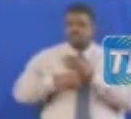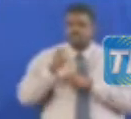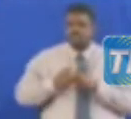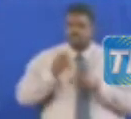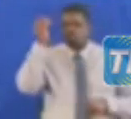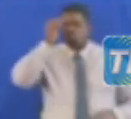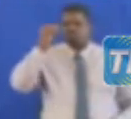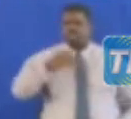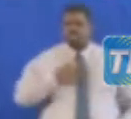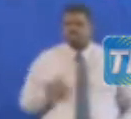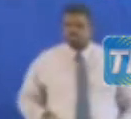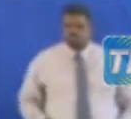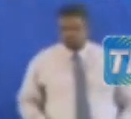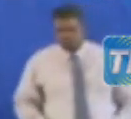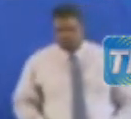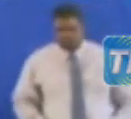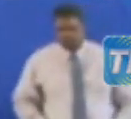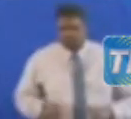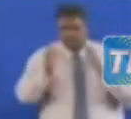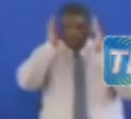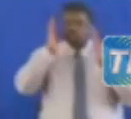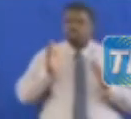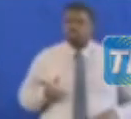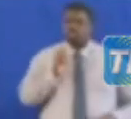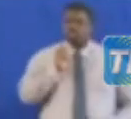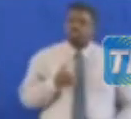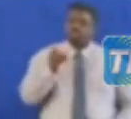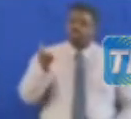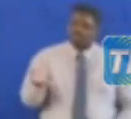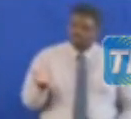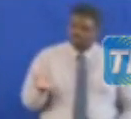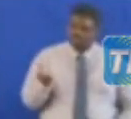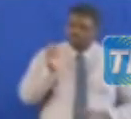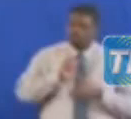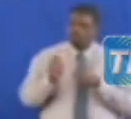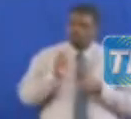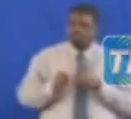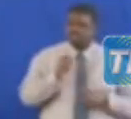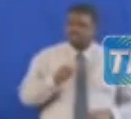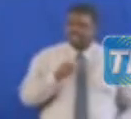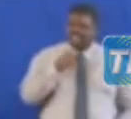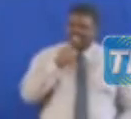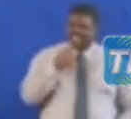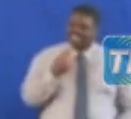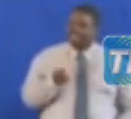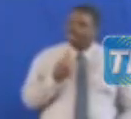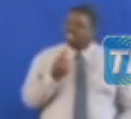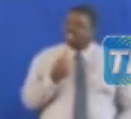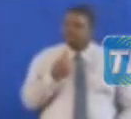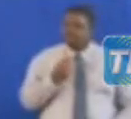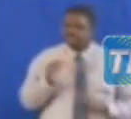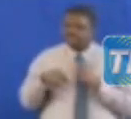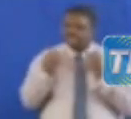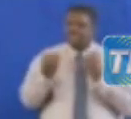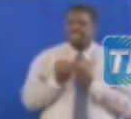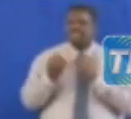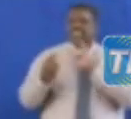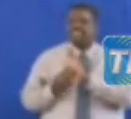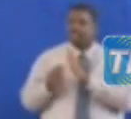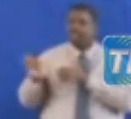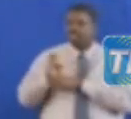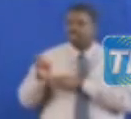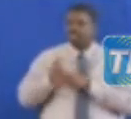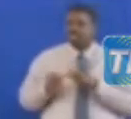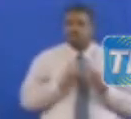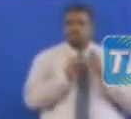katika hotuba yangu. Mheshimiwa Spika, ofisi ya Rais Temisemi inasimamia taasisi saba ambazo